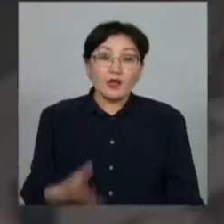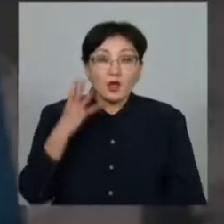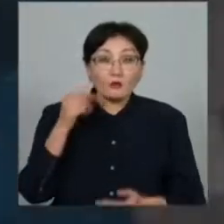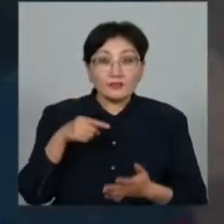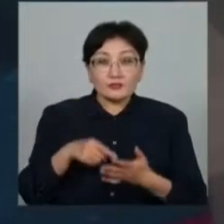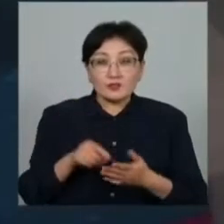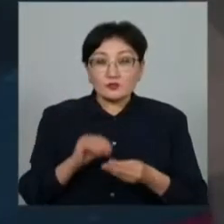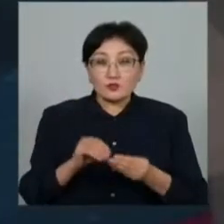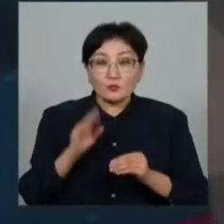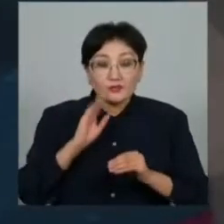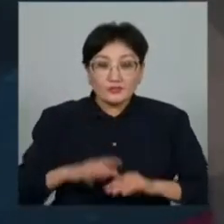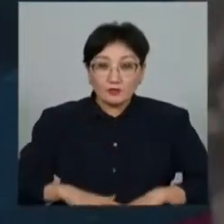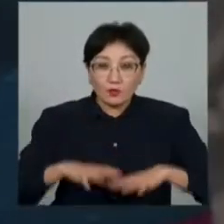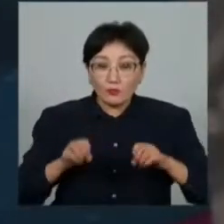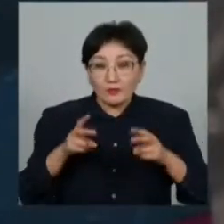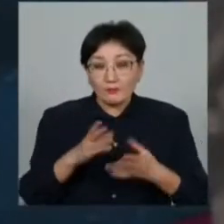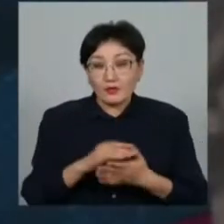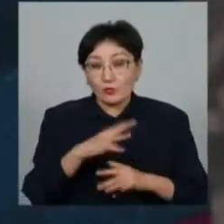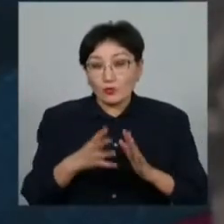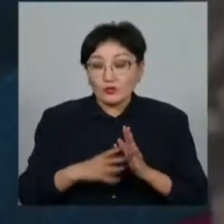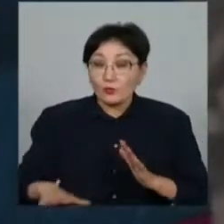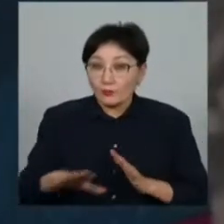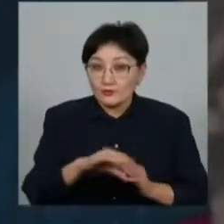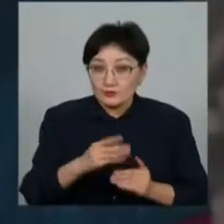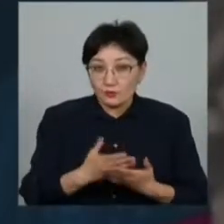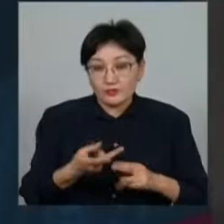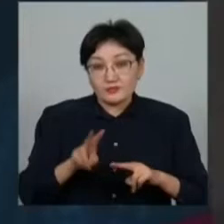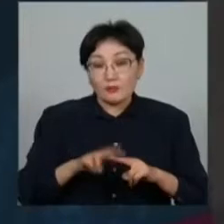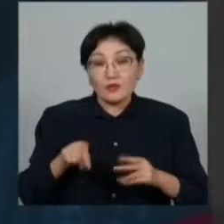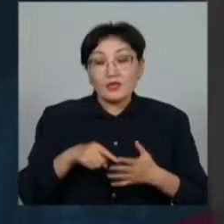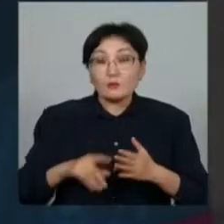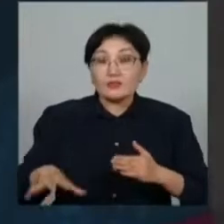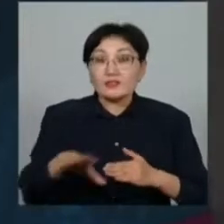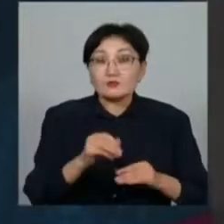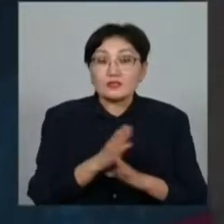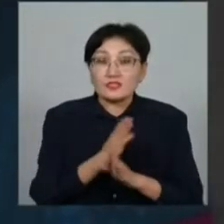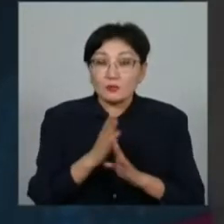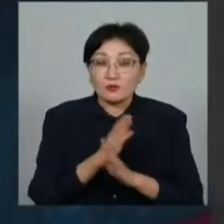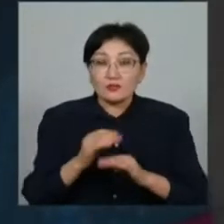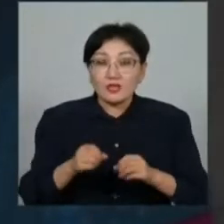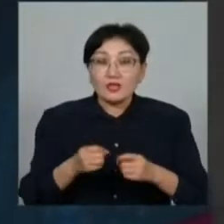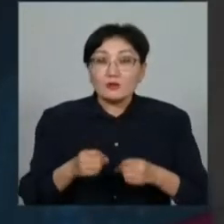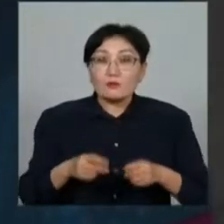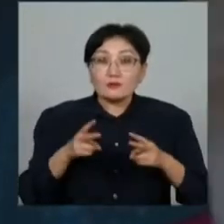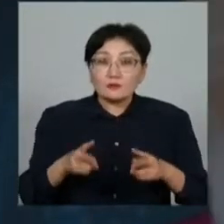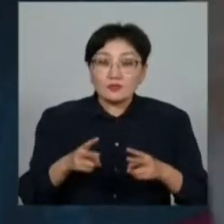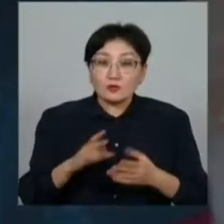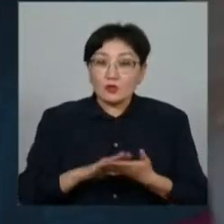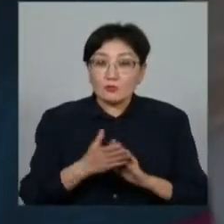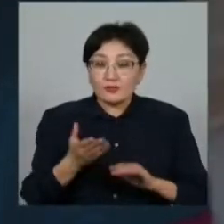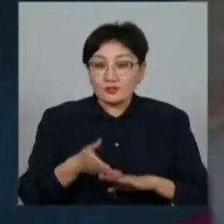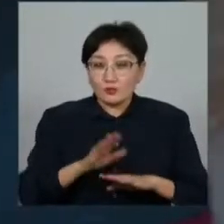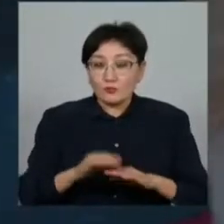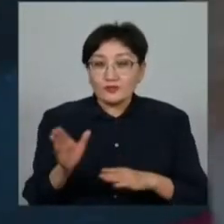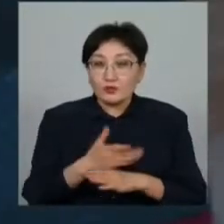Алматыда жиі су басу қаупі бар 19 аймақ бар. Осыған орай қала аумағындағы табиғи және техногендік сипаттағы төтенше